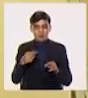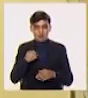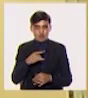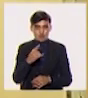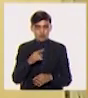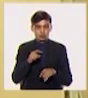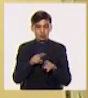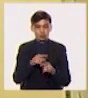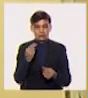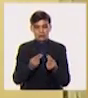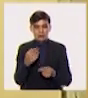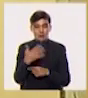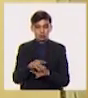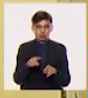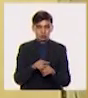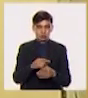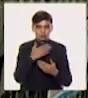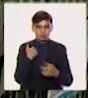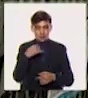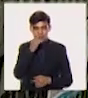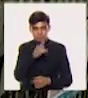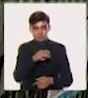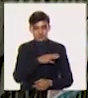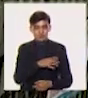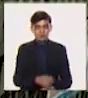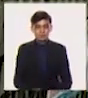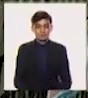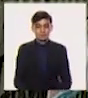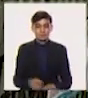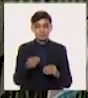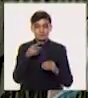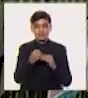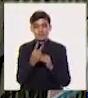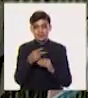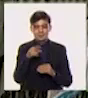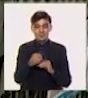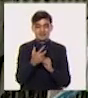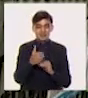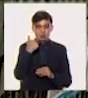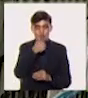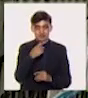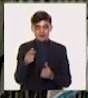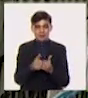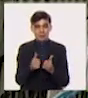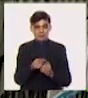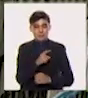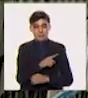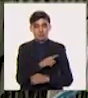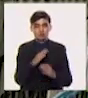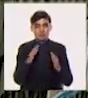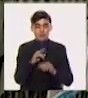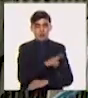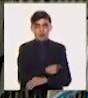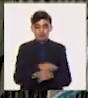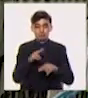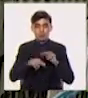балаларымыз аулаға шығып ойнаудан қалды деп отыр. Міне уже 2012-2013 осы жанымызда поликлиника салынады,